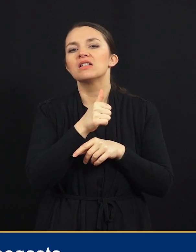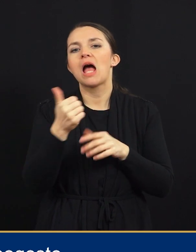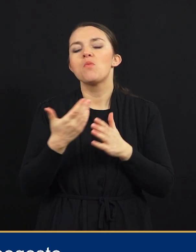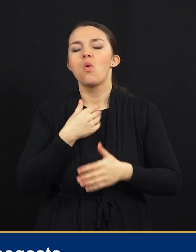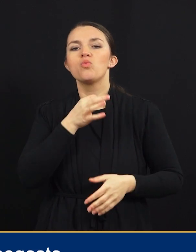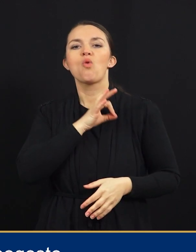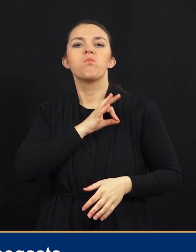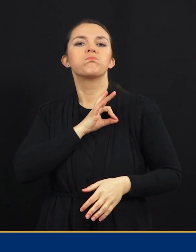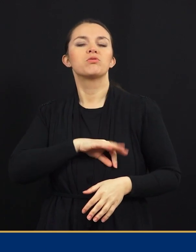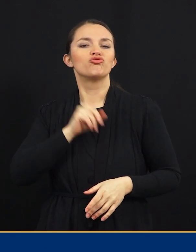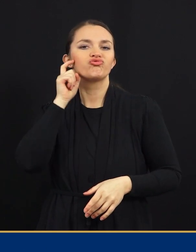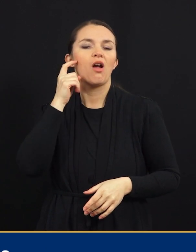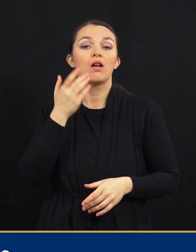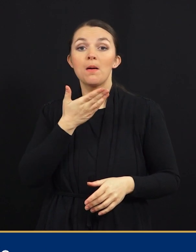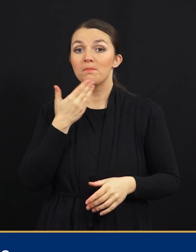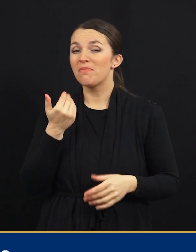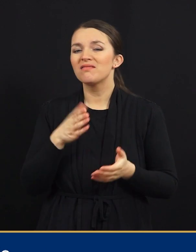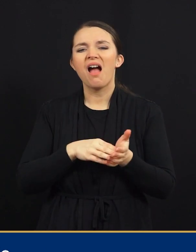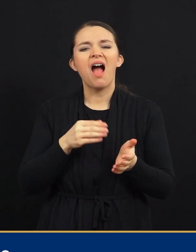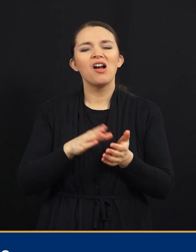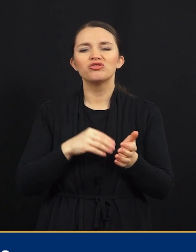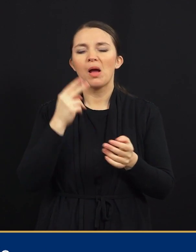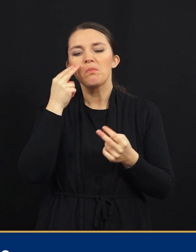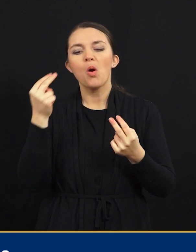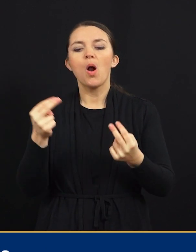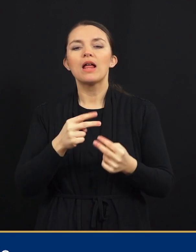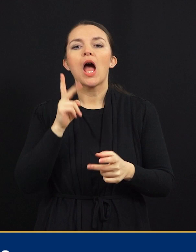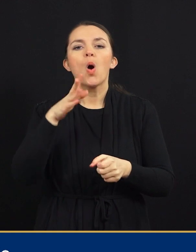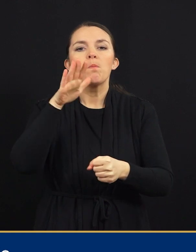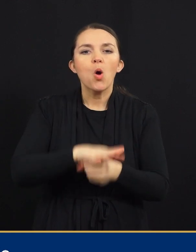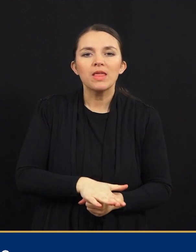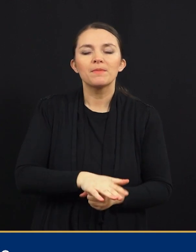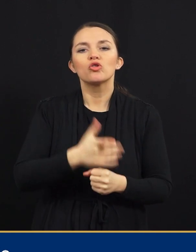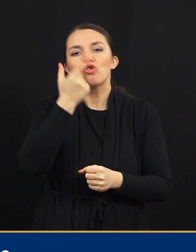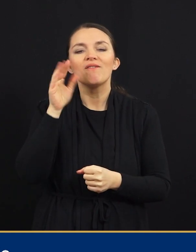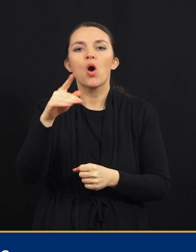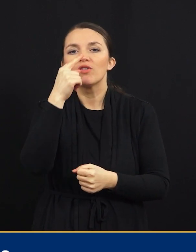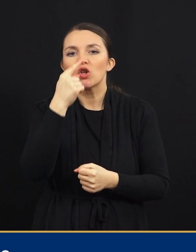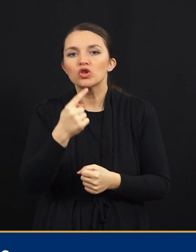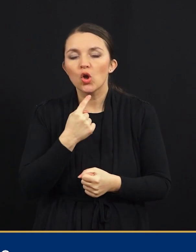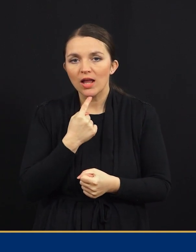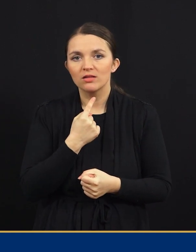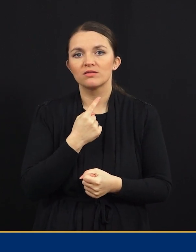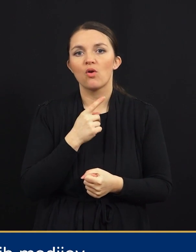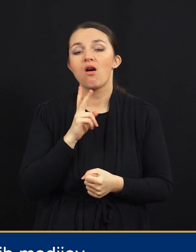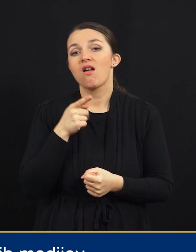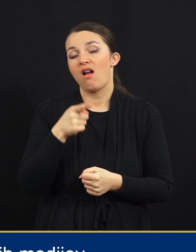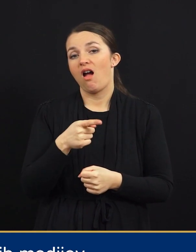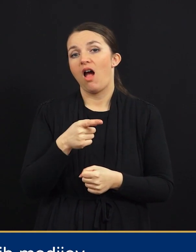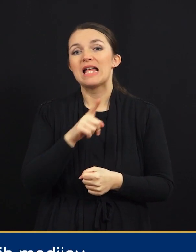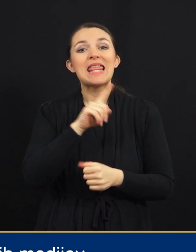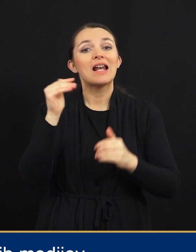za dobiček, brez kakršnekoli refleksije o poteptanem človekovem dostojanstvu, ki ga